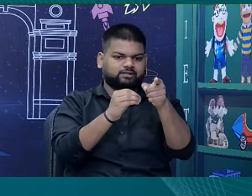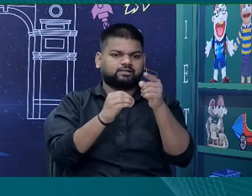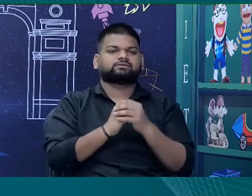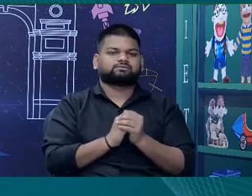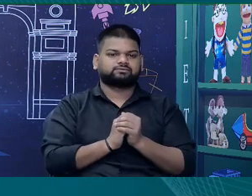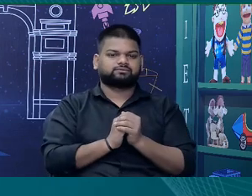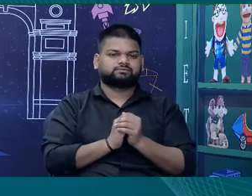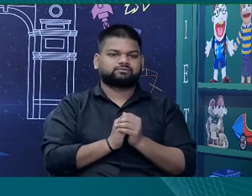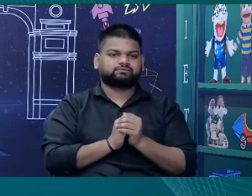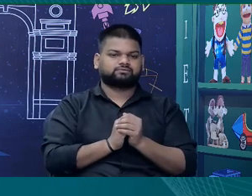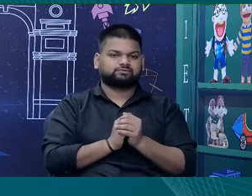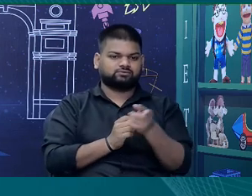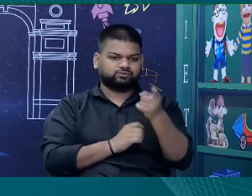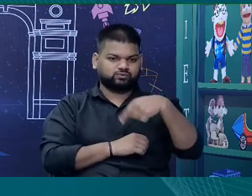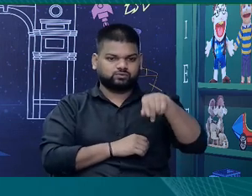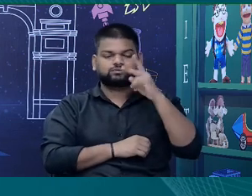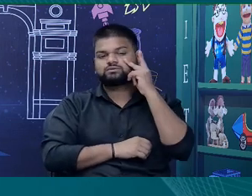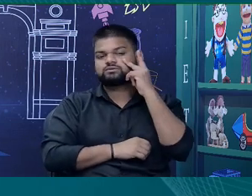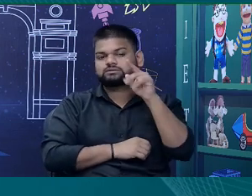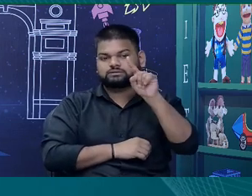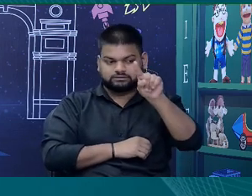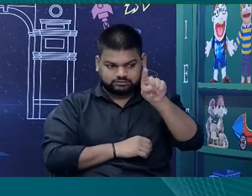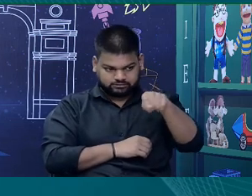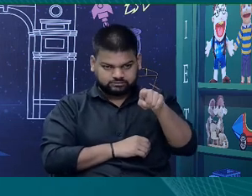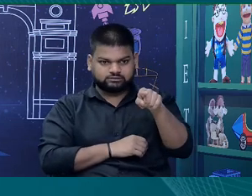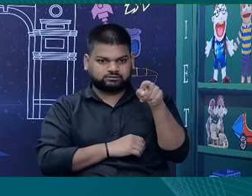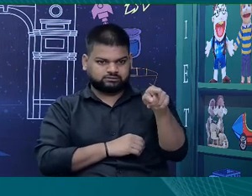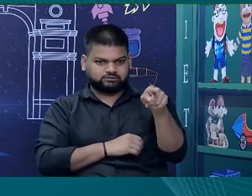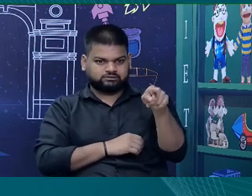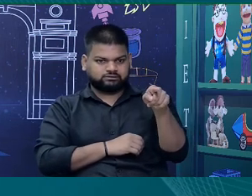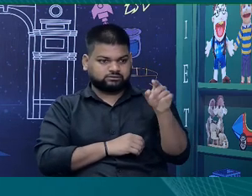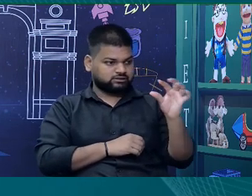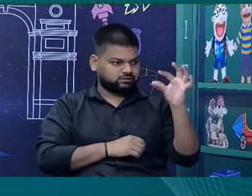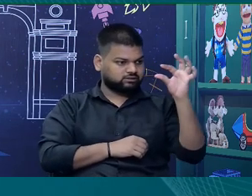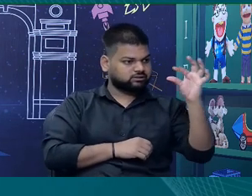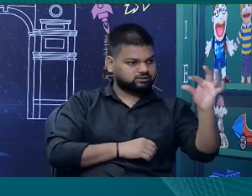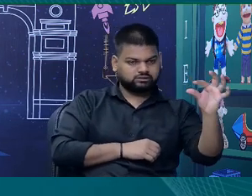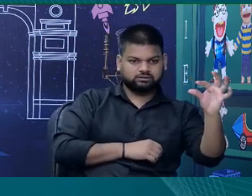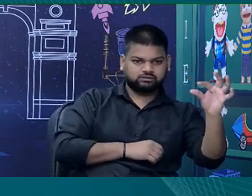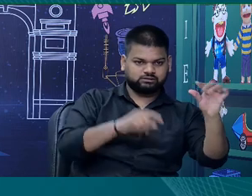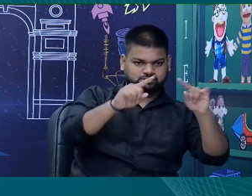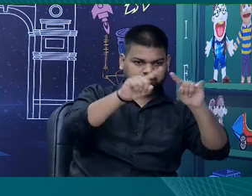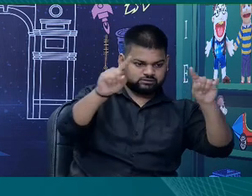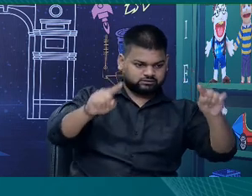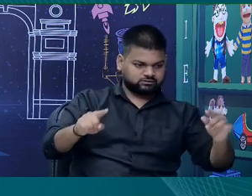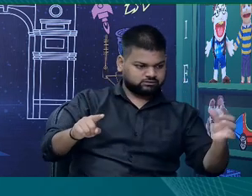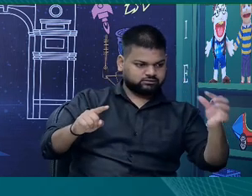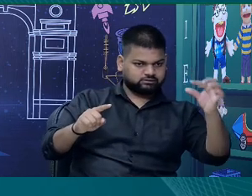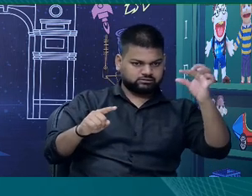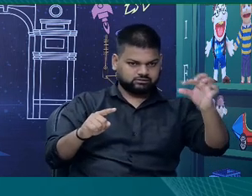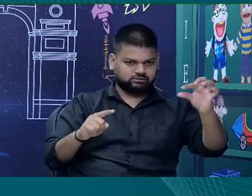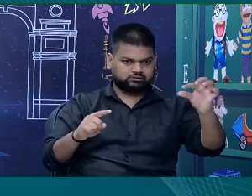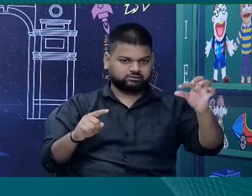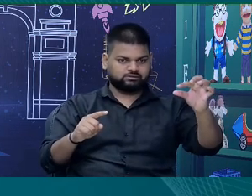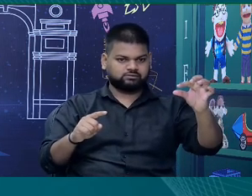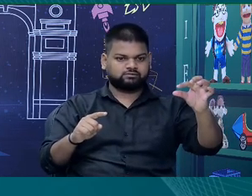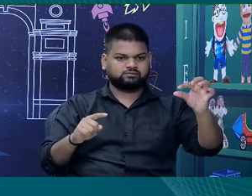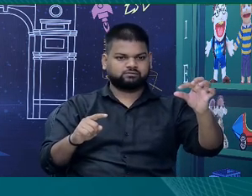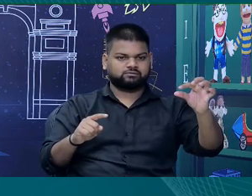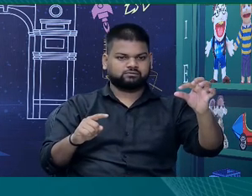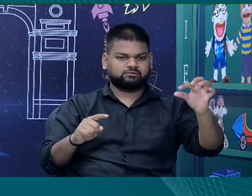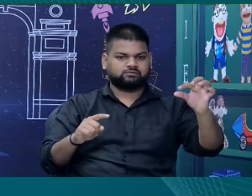और इसमें रिशपे है ये वाला इसको अगर आप ऐसे ओरिएंट करके फिक्स करते हैं तो